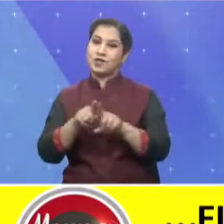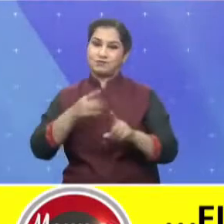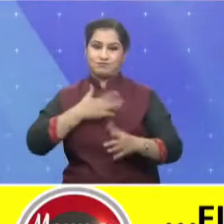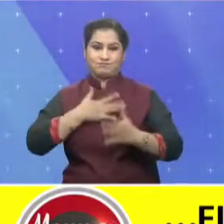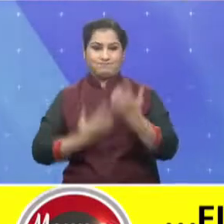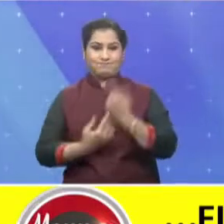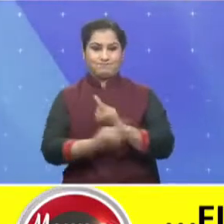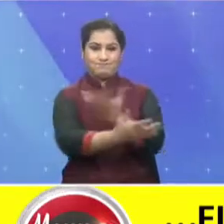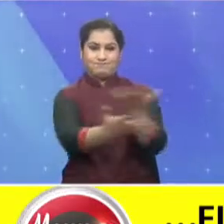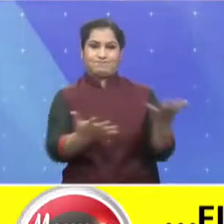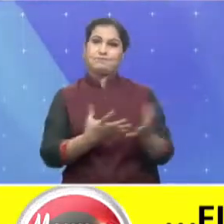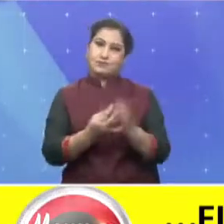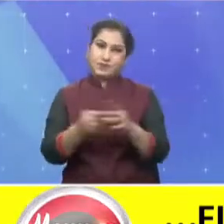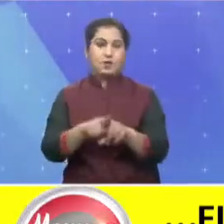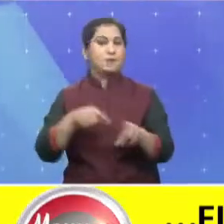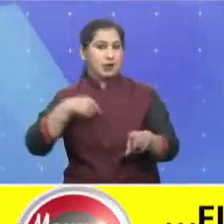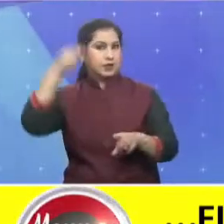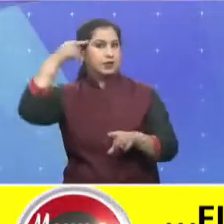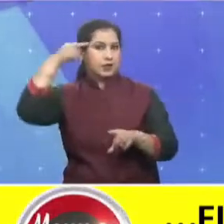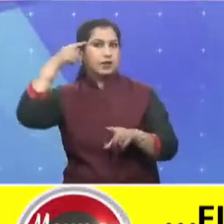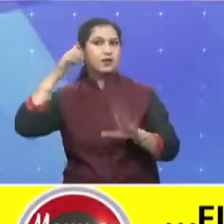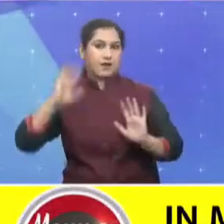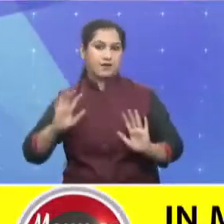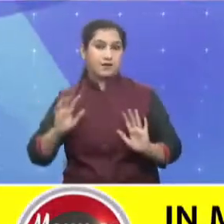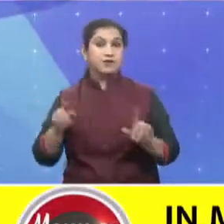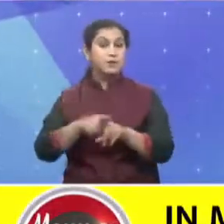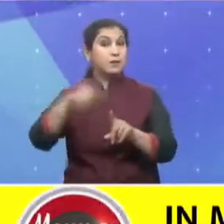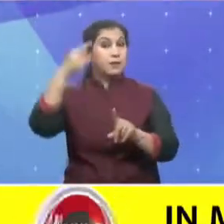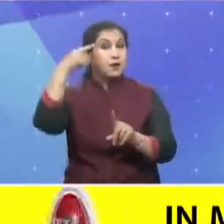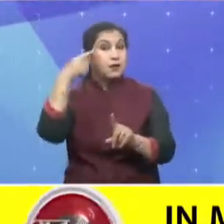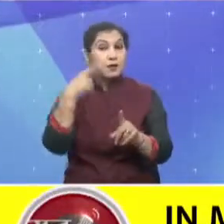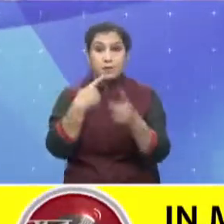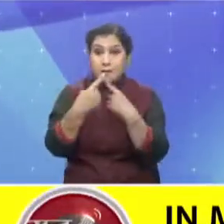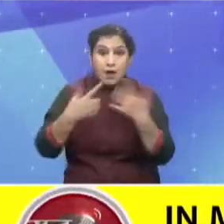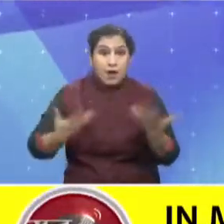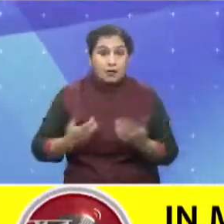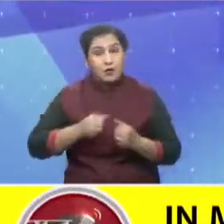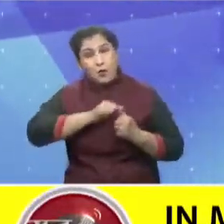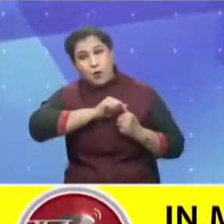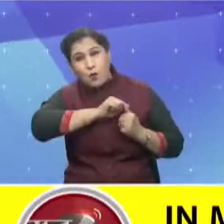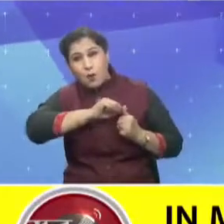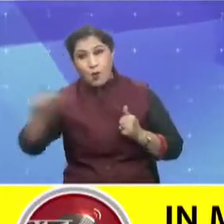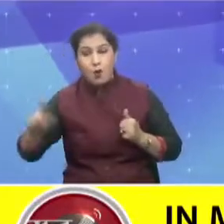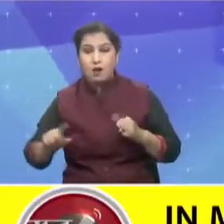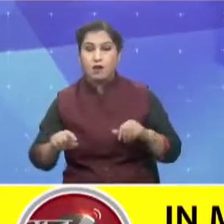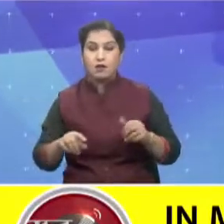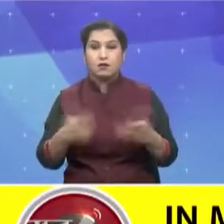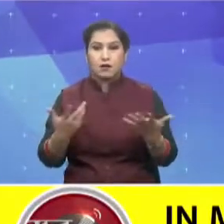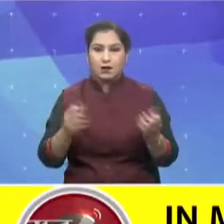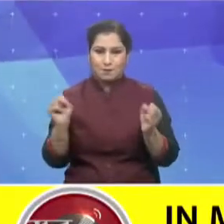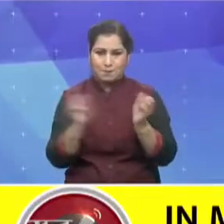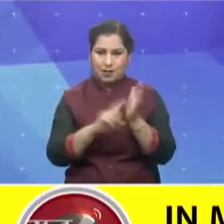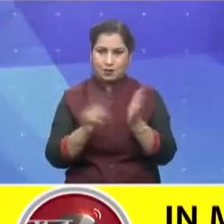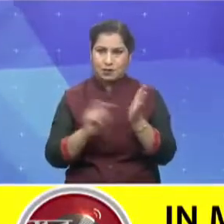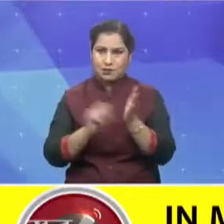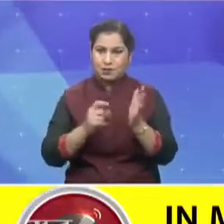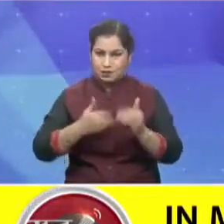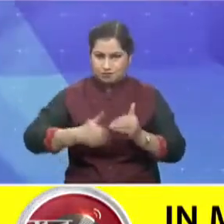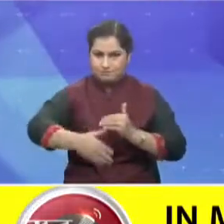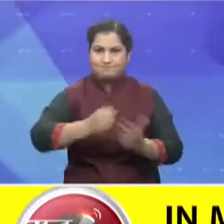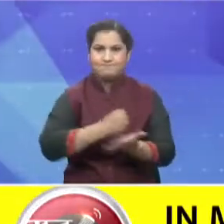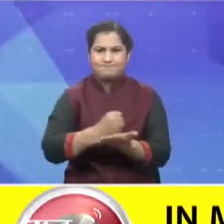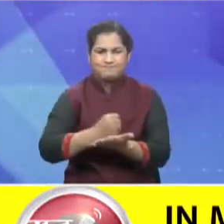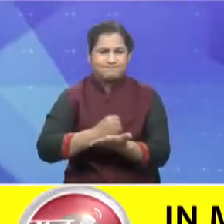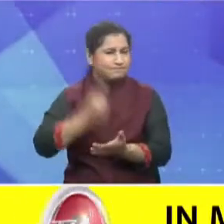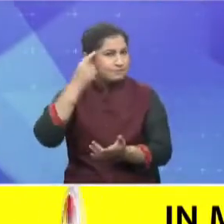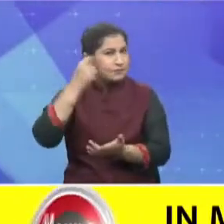सुंदर उपवन रहा है। और मन की बात में तो हर महीने मेरी मशक्कत ही इस बात पर होती